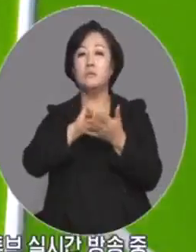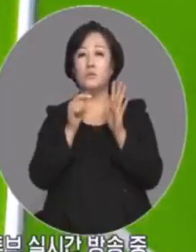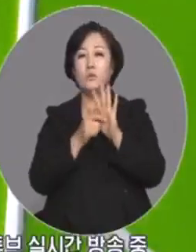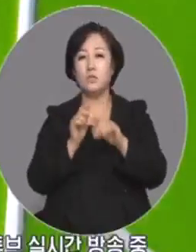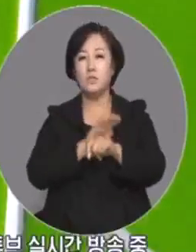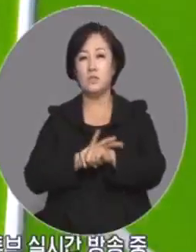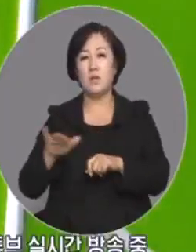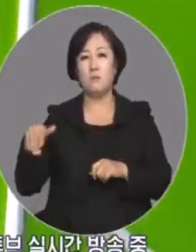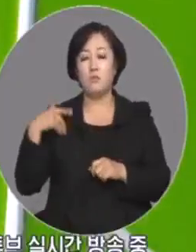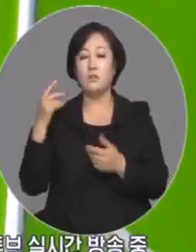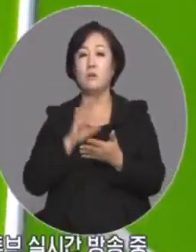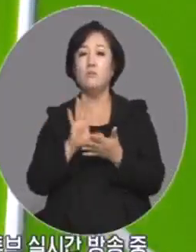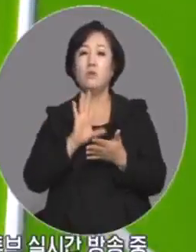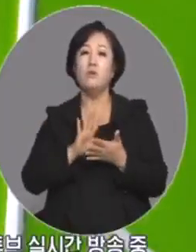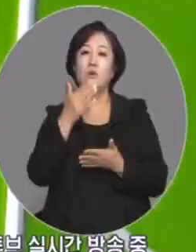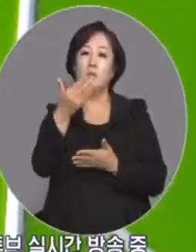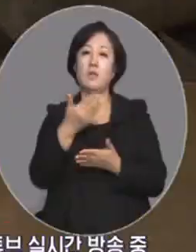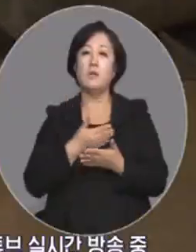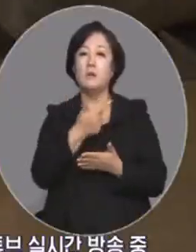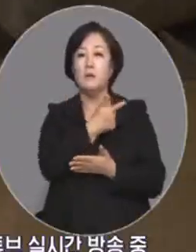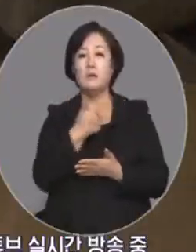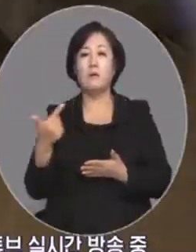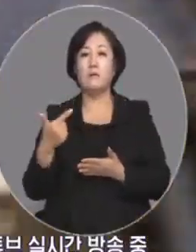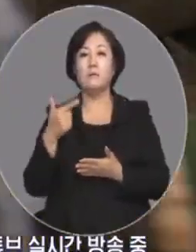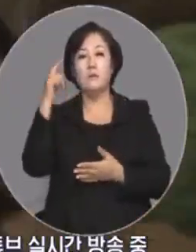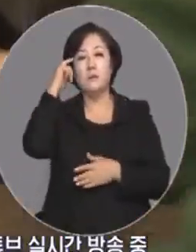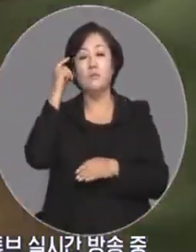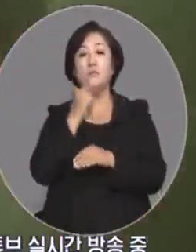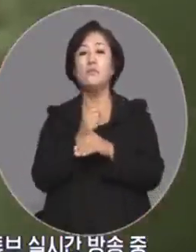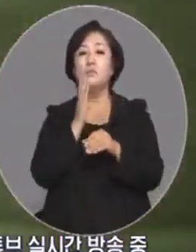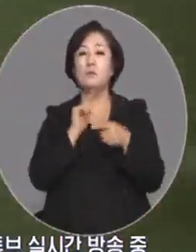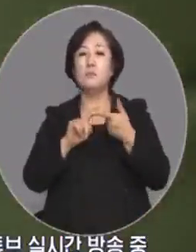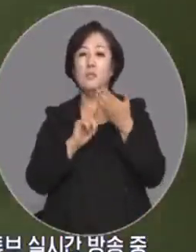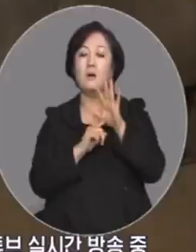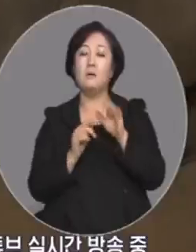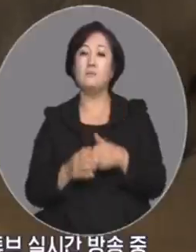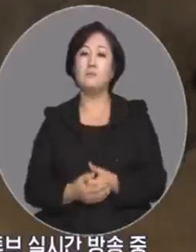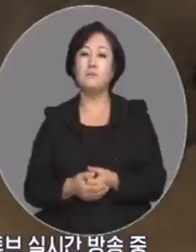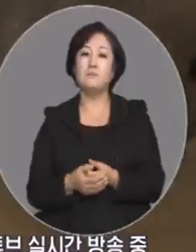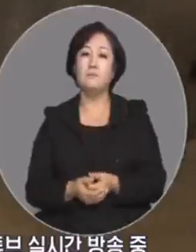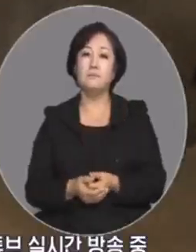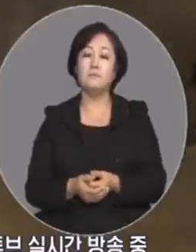물류 대란에 대한 불안감이 커지고 있습니다. UBC 뉴스 전병주입니다.